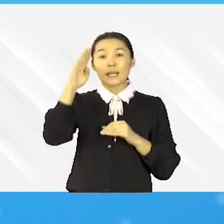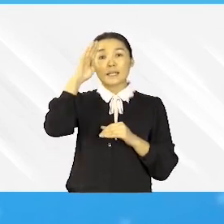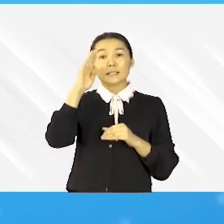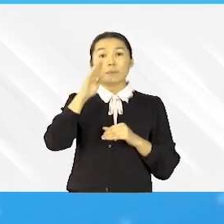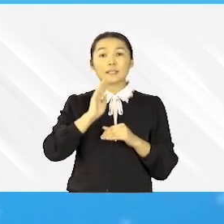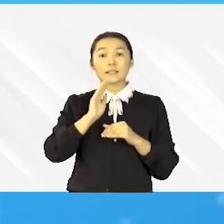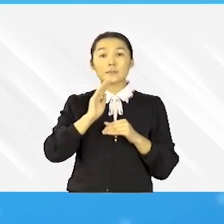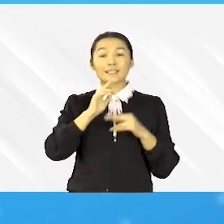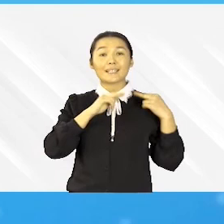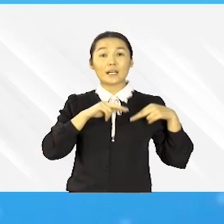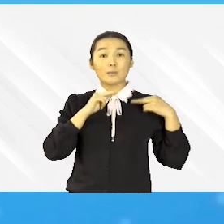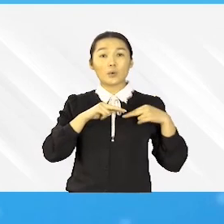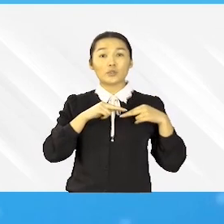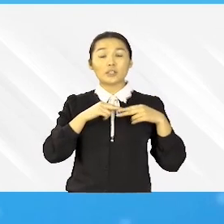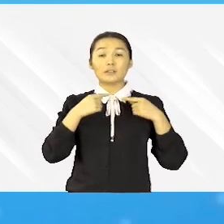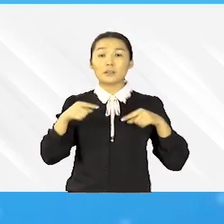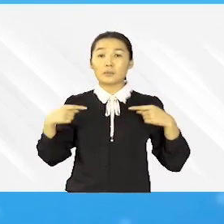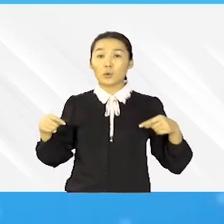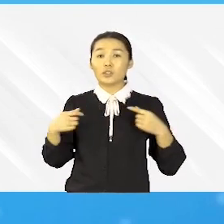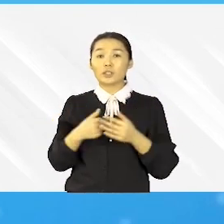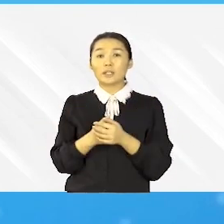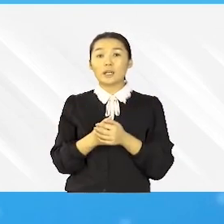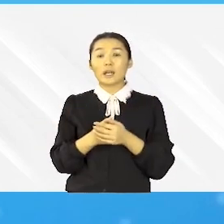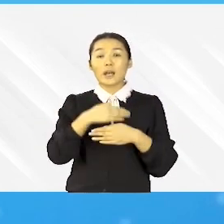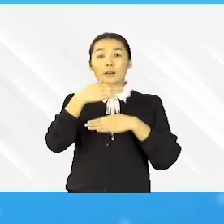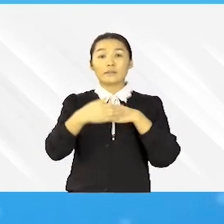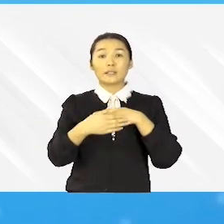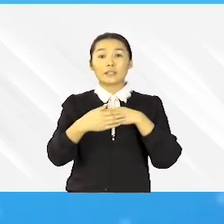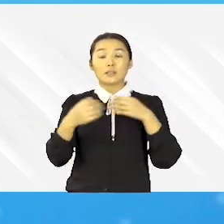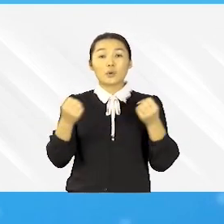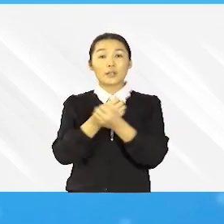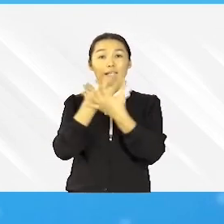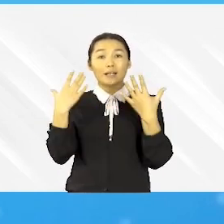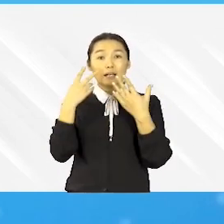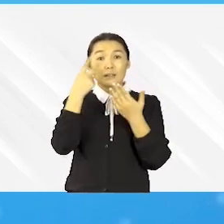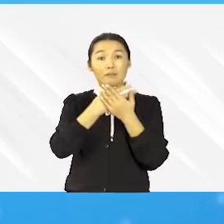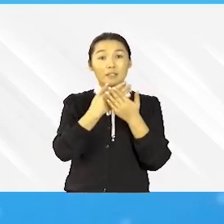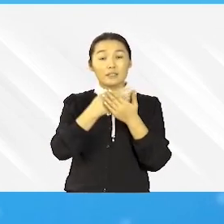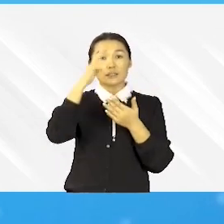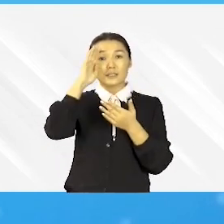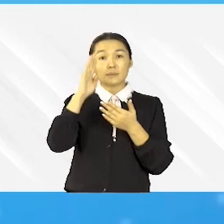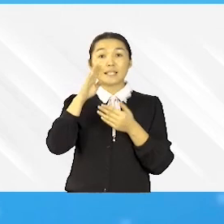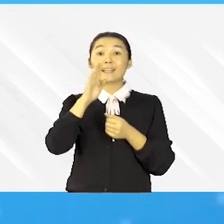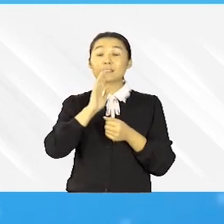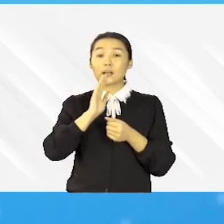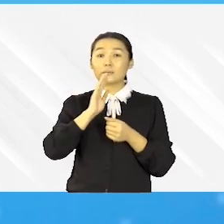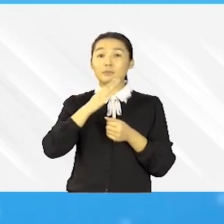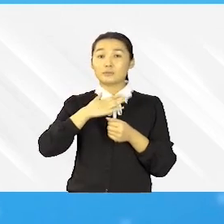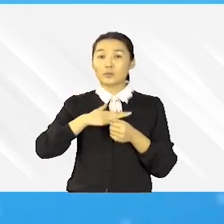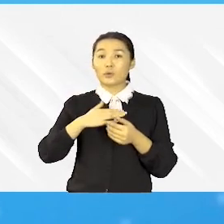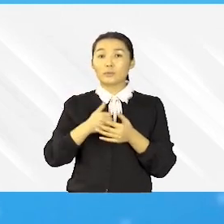и прочее. Как правило, внешне более ярко и выразительно выглядят самцы, самочки – более скромно.